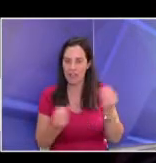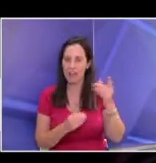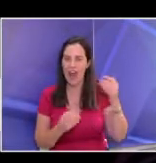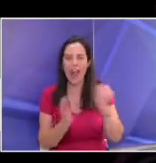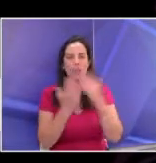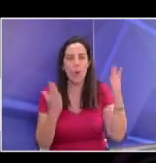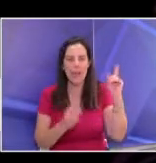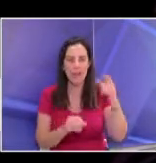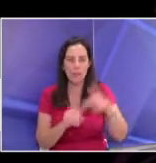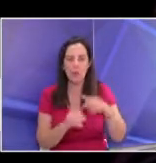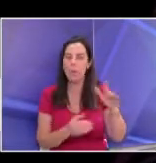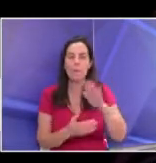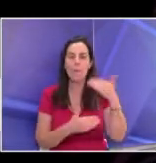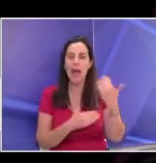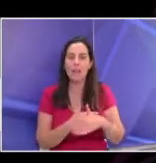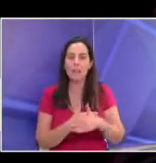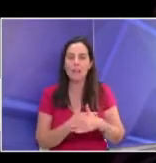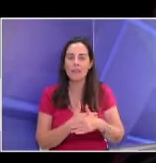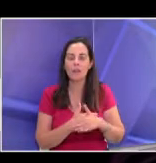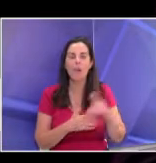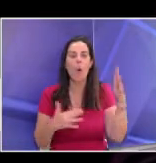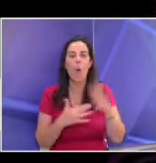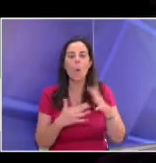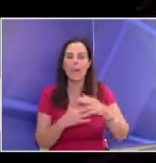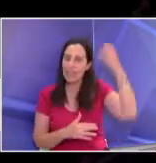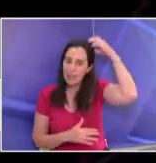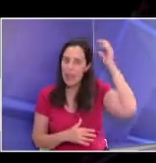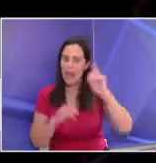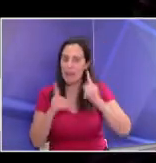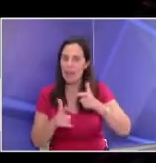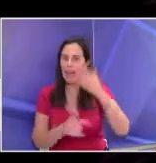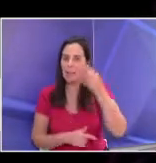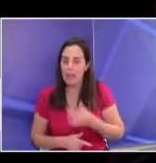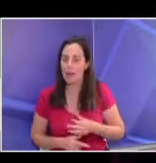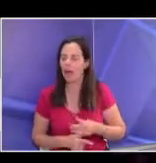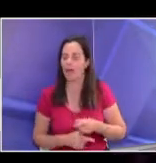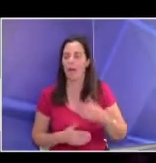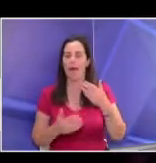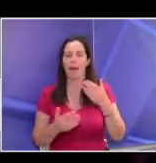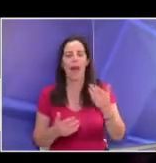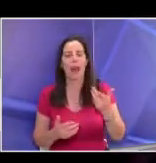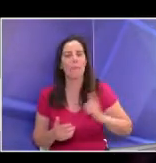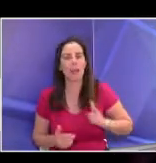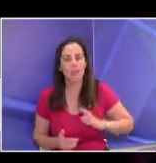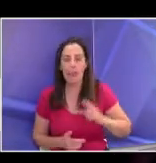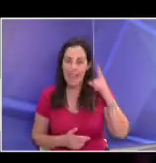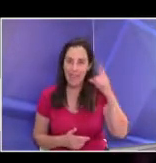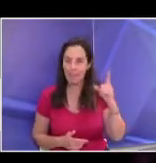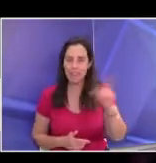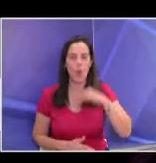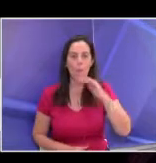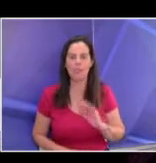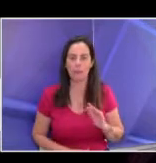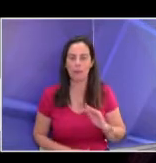פה, הוא בסופו של דבר לא רק ביקר את בן סלמן על המלחמה בתימן, על חופש פרט. לדעתי זה לא